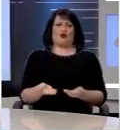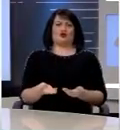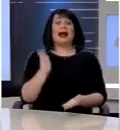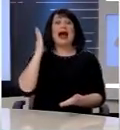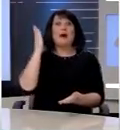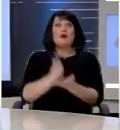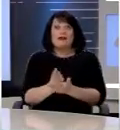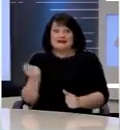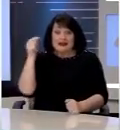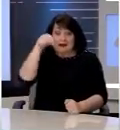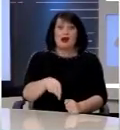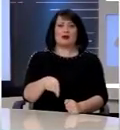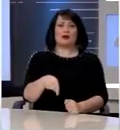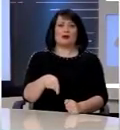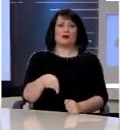Αποφάσισα όμως να βρίσκομαι εδώ.